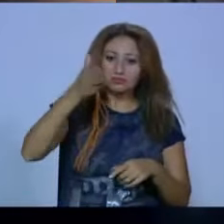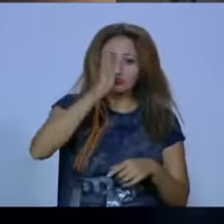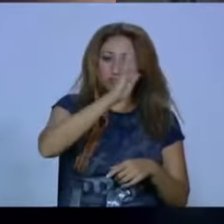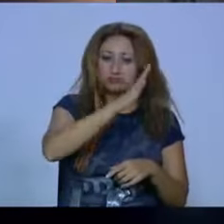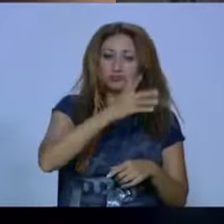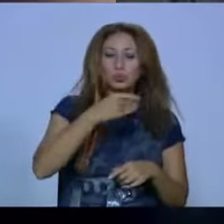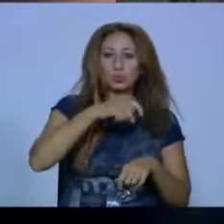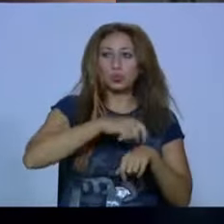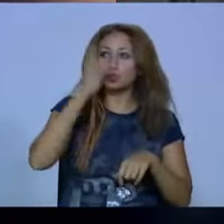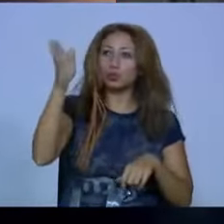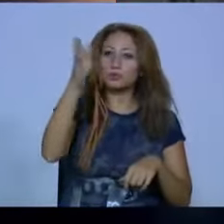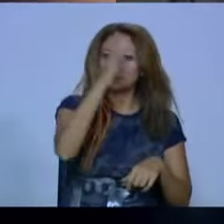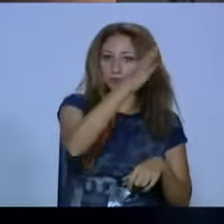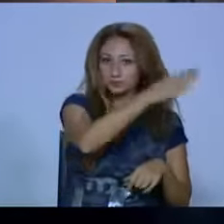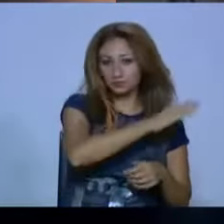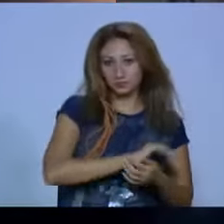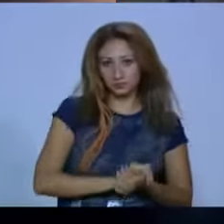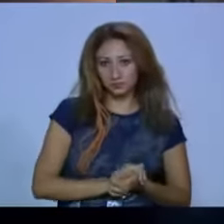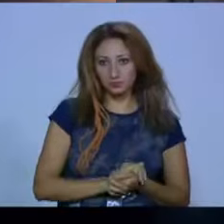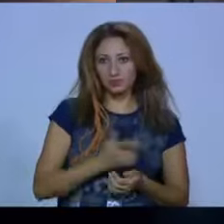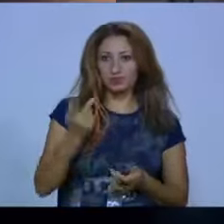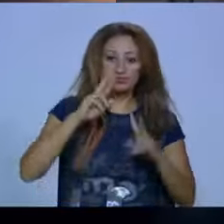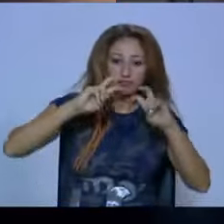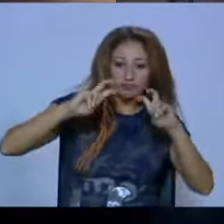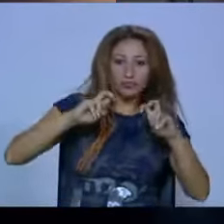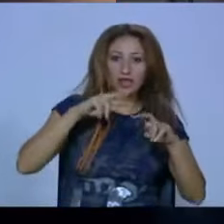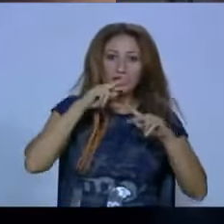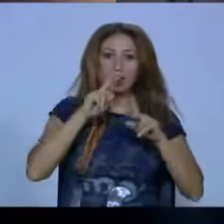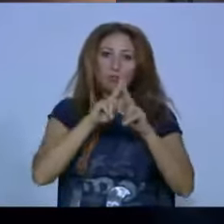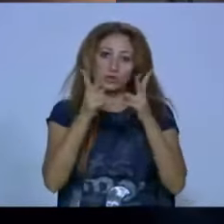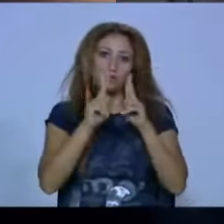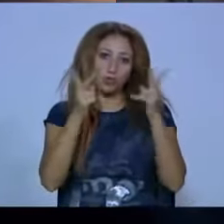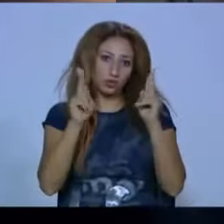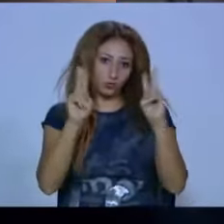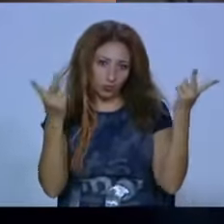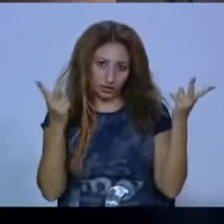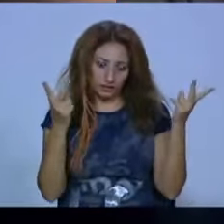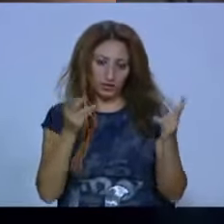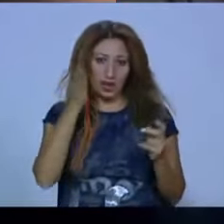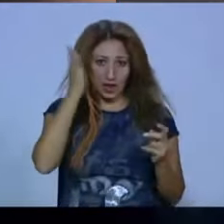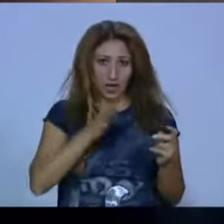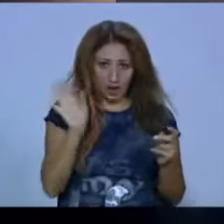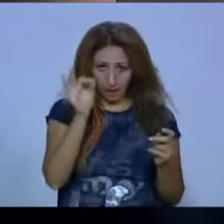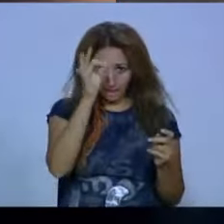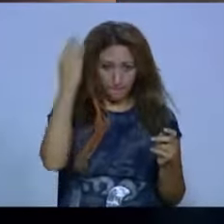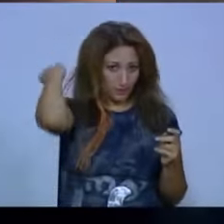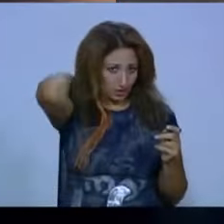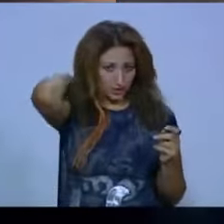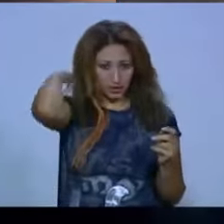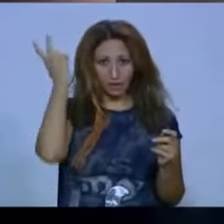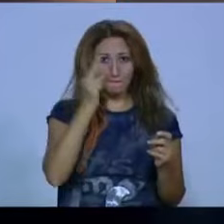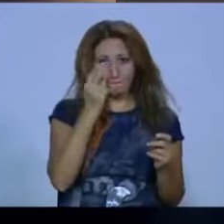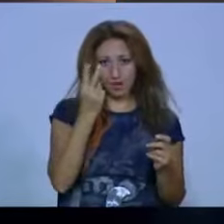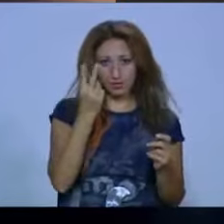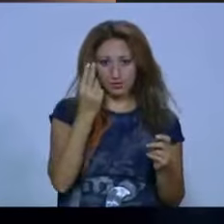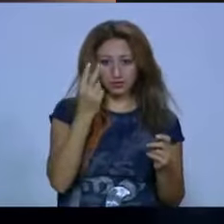دكتور يبعتني للدكتور لأن كل واحد بتشخيص. عملت عمليتين لغاية دلوقتي وكل